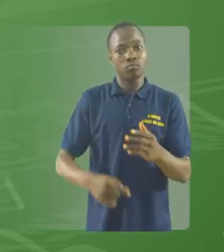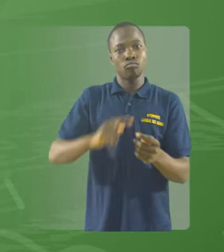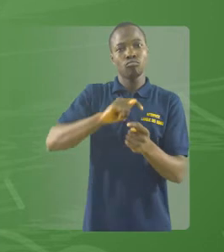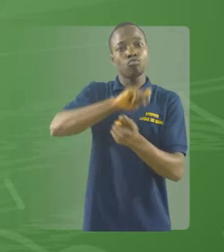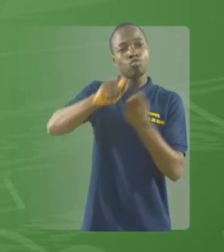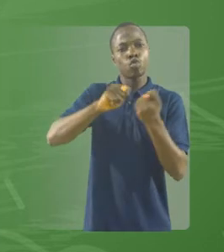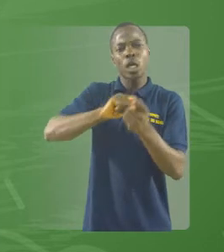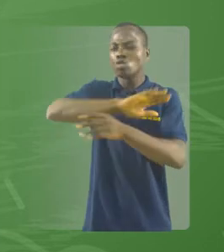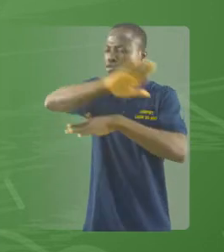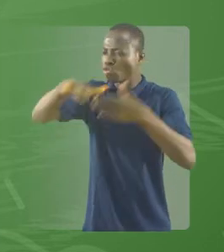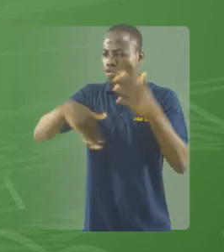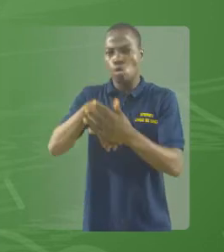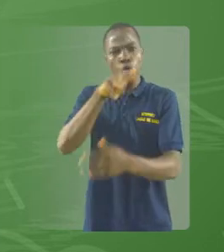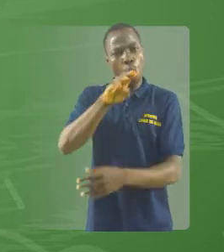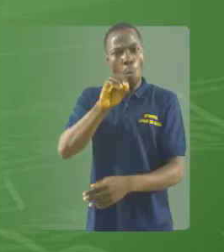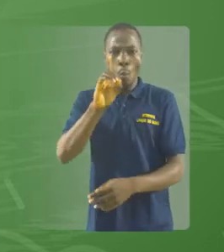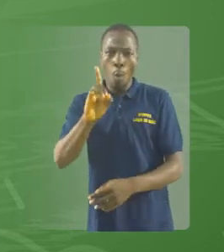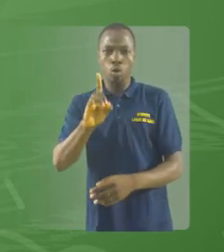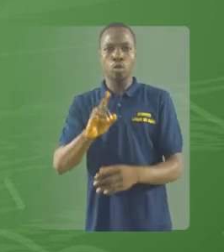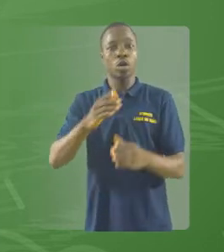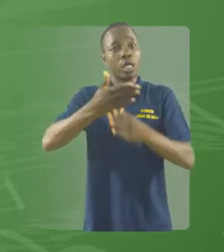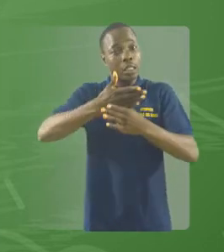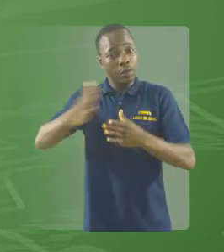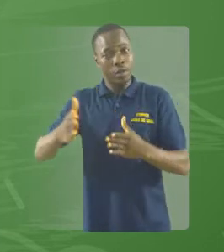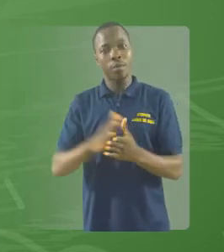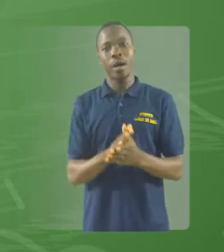données divisées par l'effectif